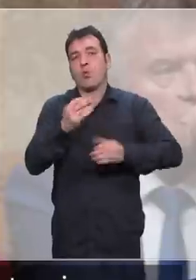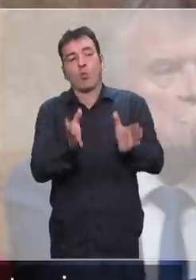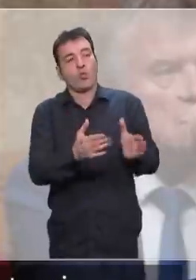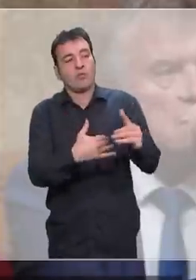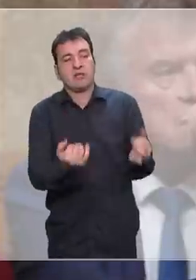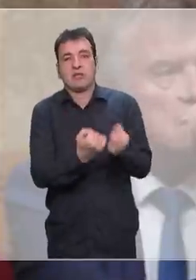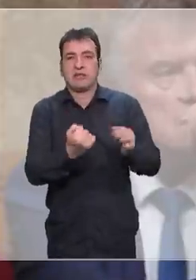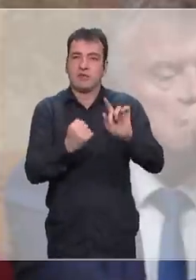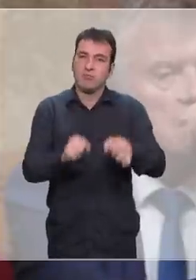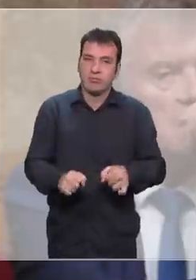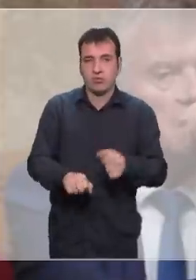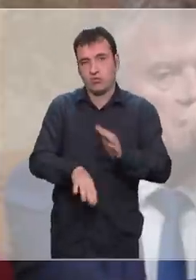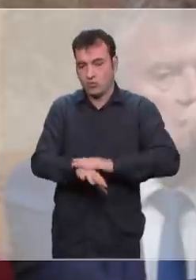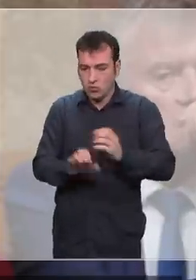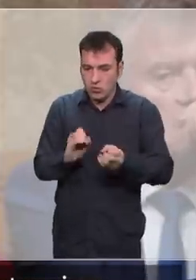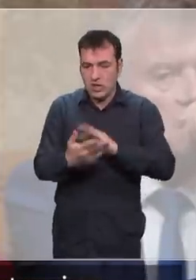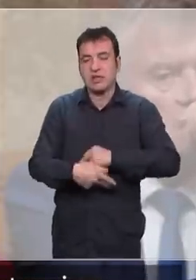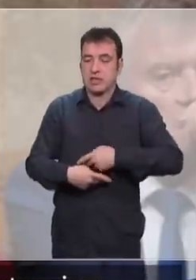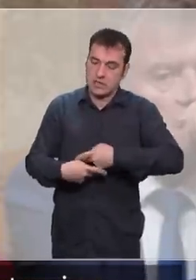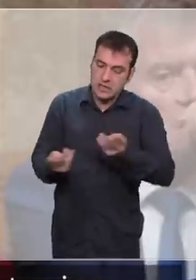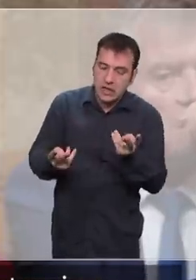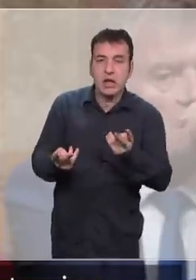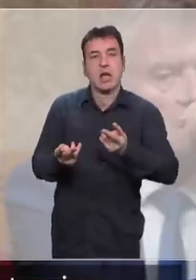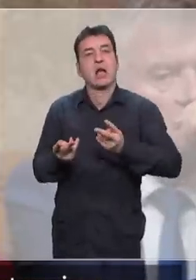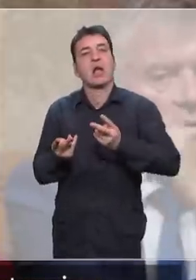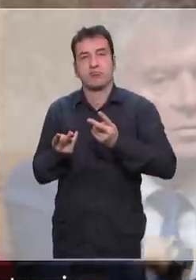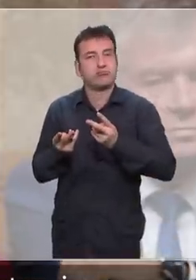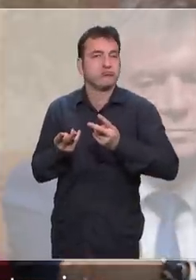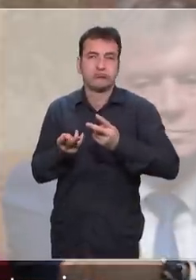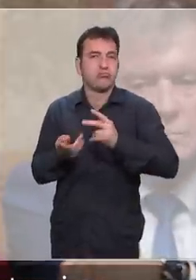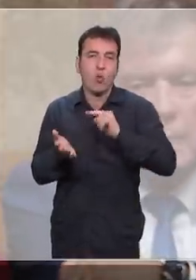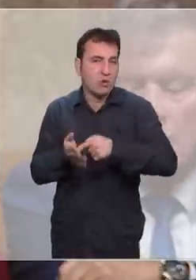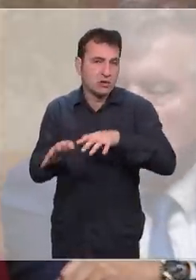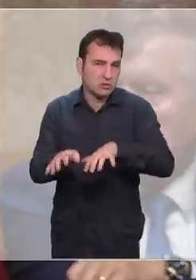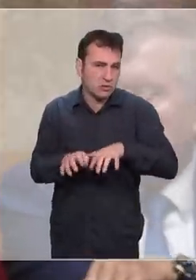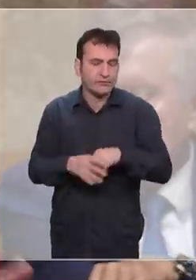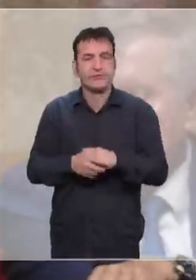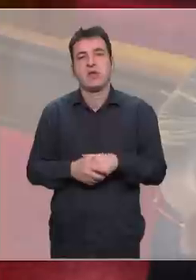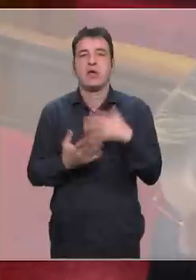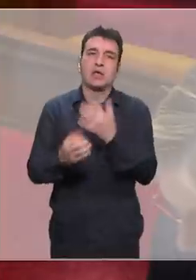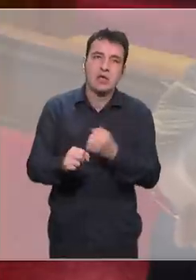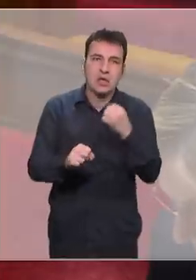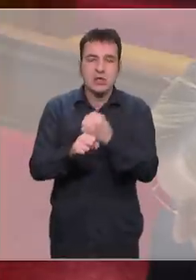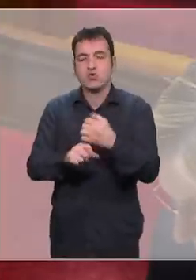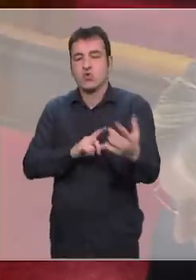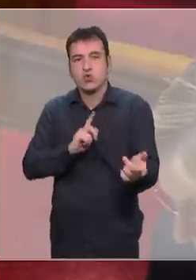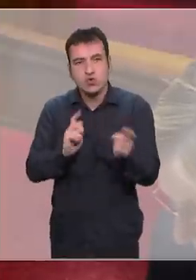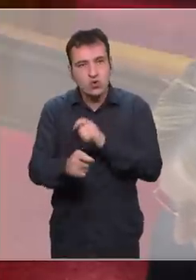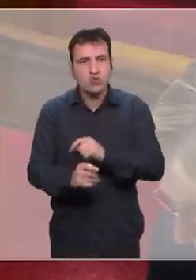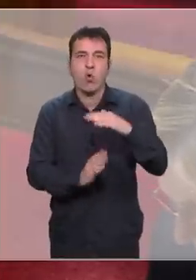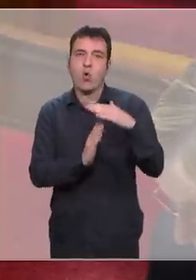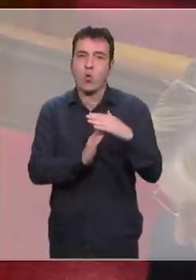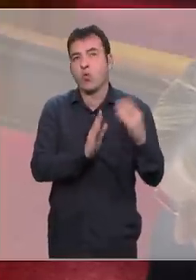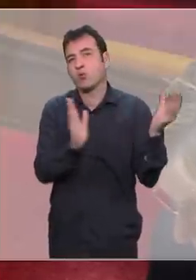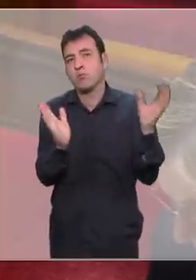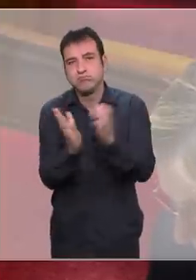de déclarer en ligne toutes les formalités qu'elles doivent remplir auprès des différents organismes. Création, modification, dépôt de compte,